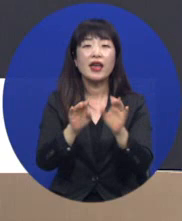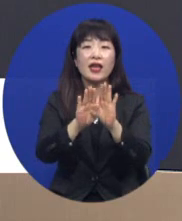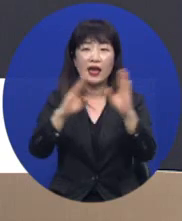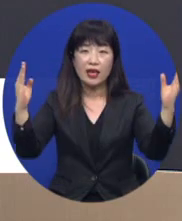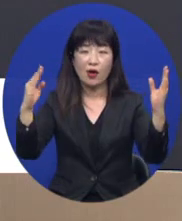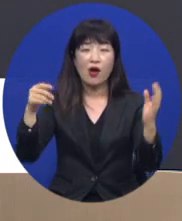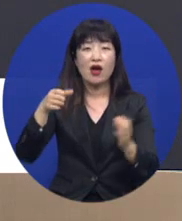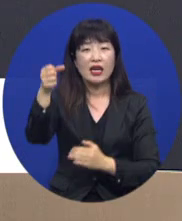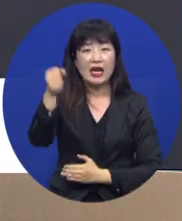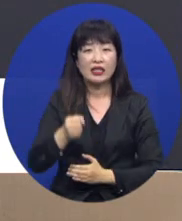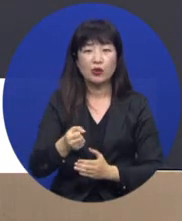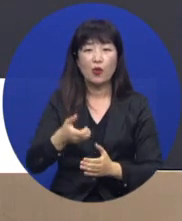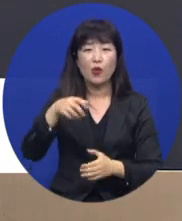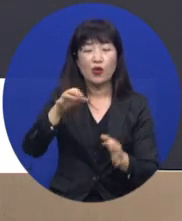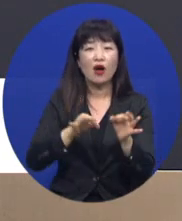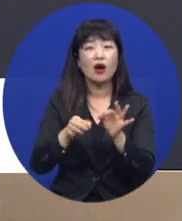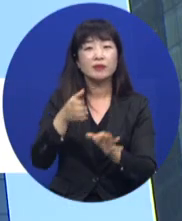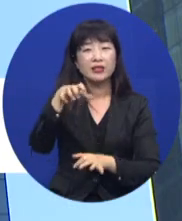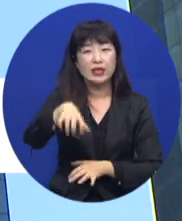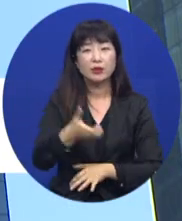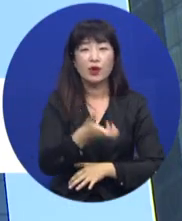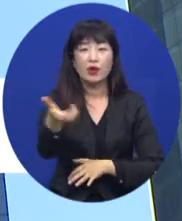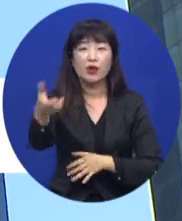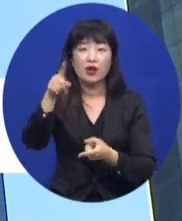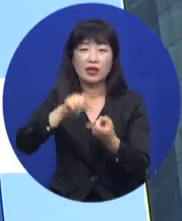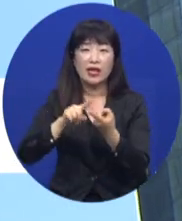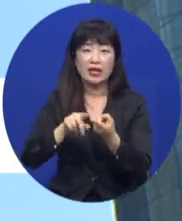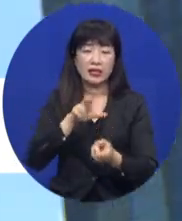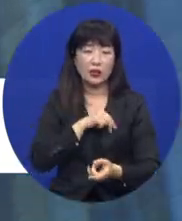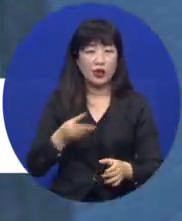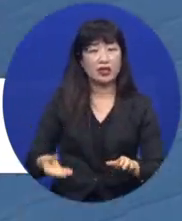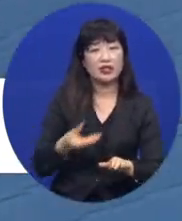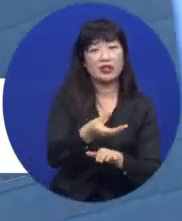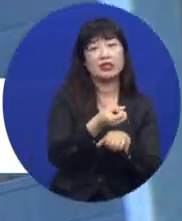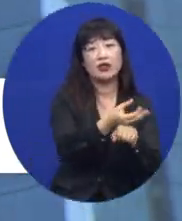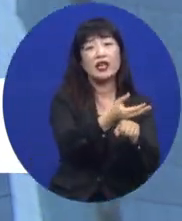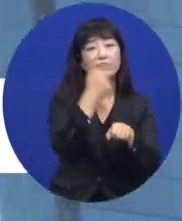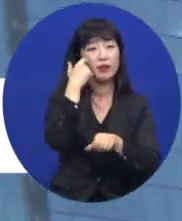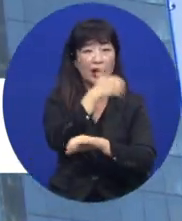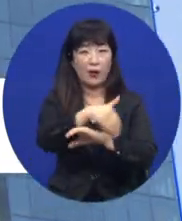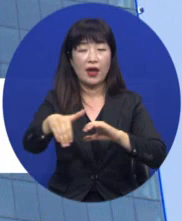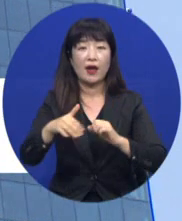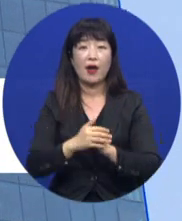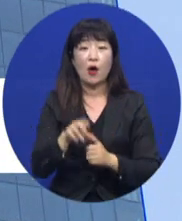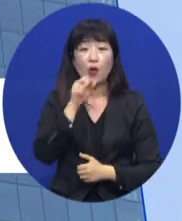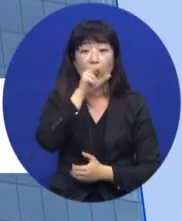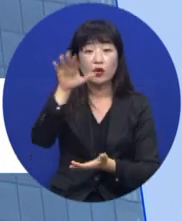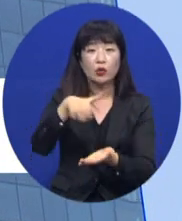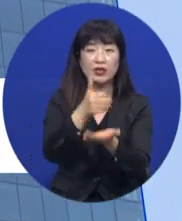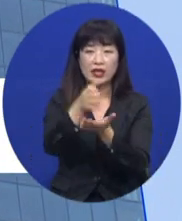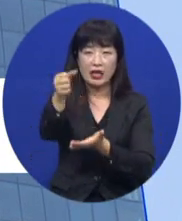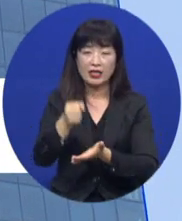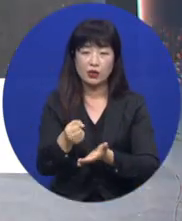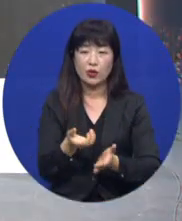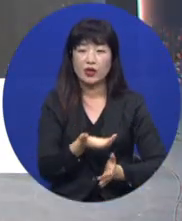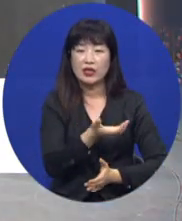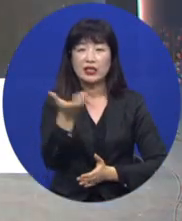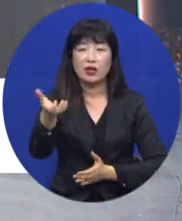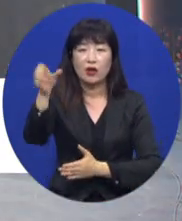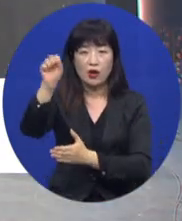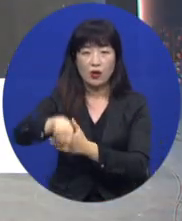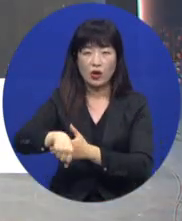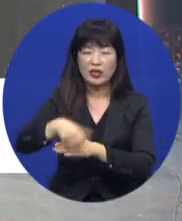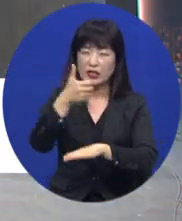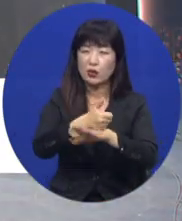하지로 영업장 소 변경 허가 신청에 대한 의견을 제주도에 전달할 예정인 원희룡 지사가 카지노 이전 허가를 최종 승인